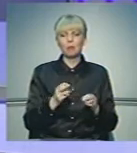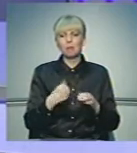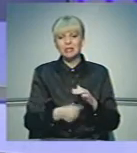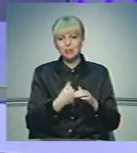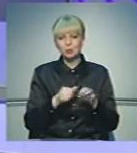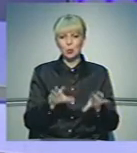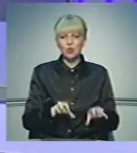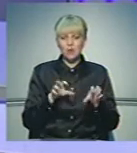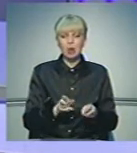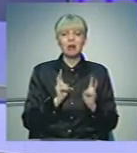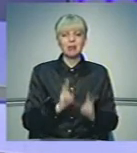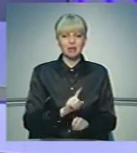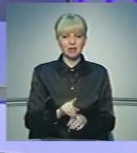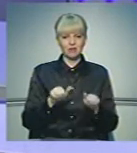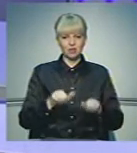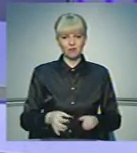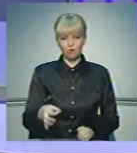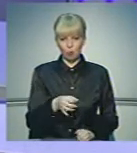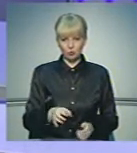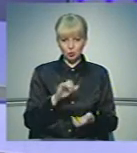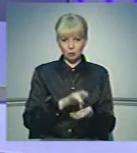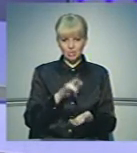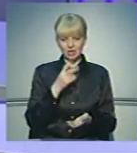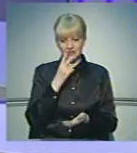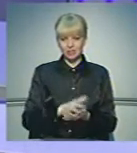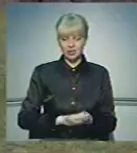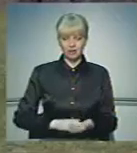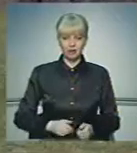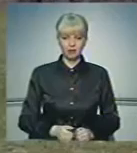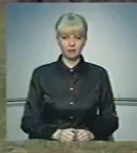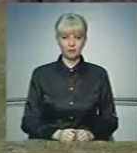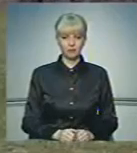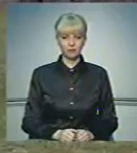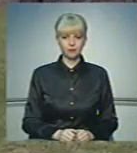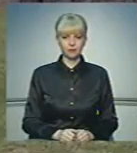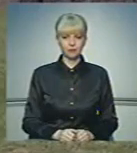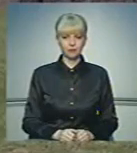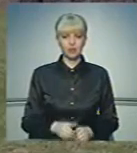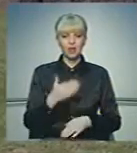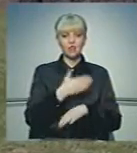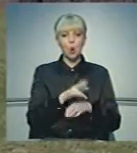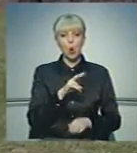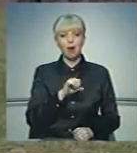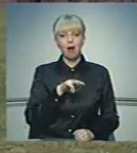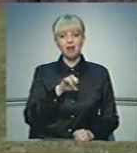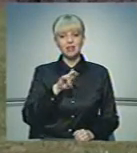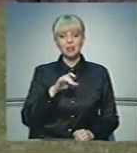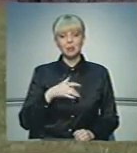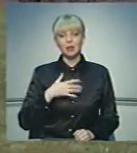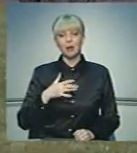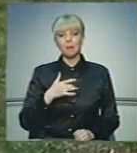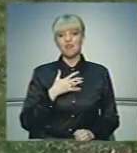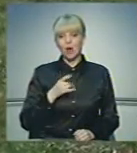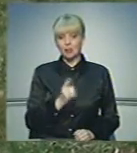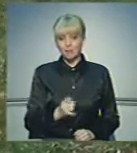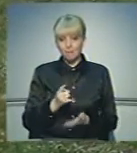безпритульних тварин та як її вирішують в обласному центрі – далі у сюжеті. Вулиця Калинівська, між приватною парковкою